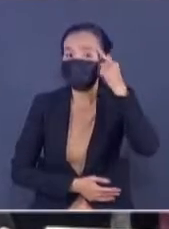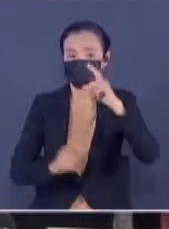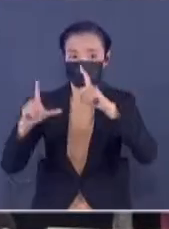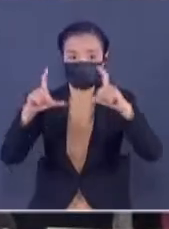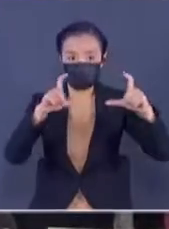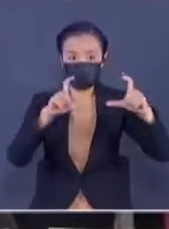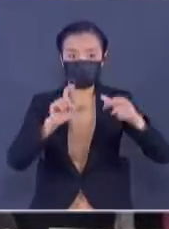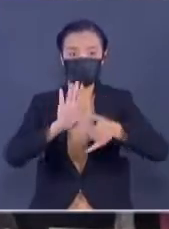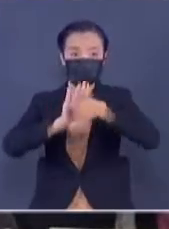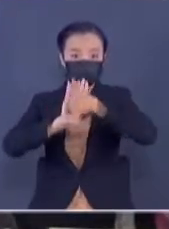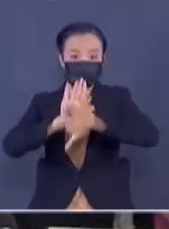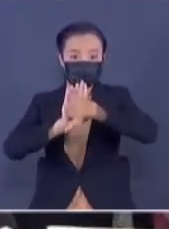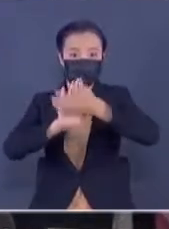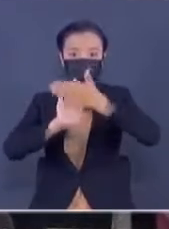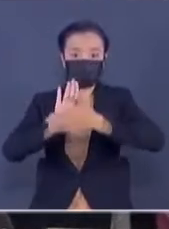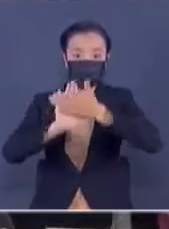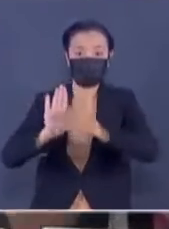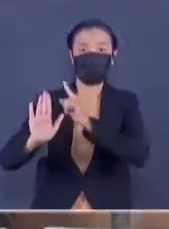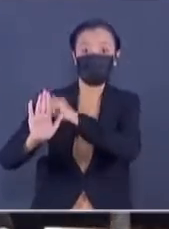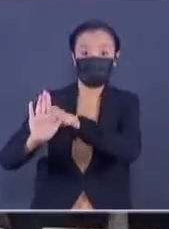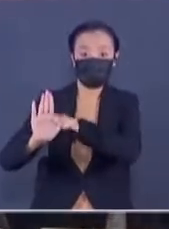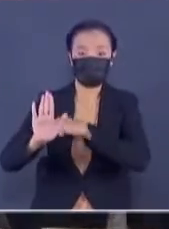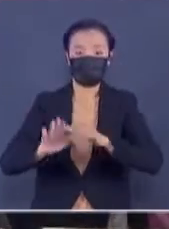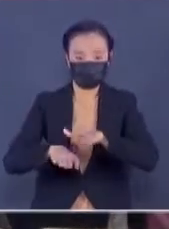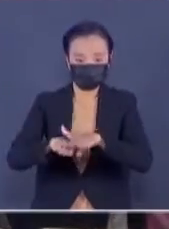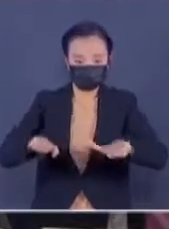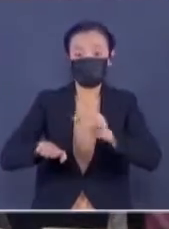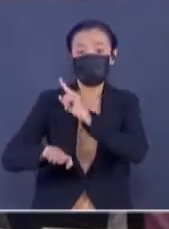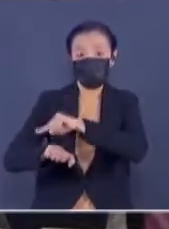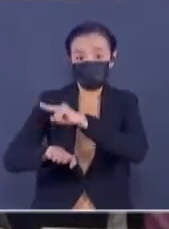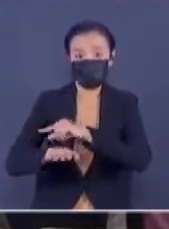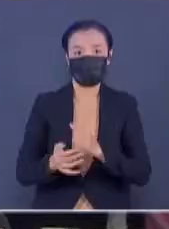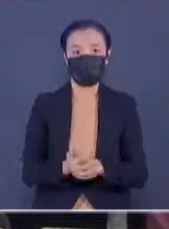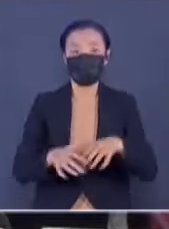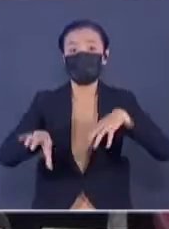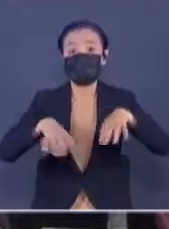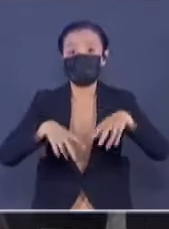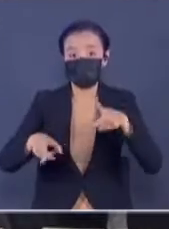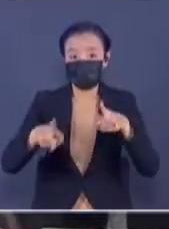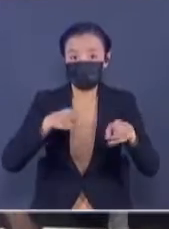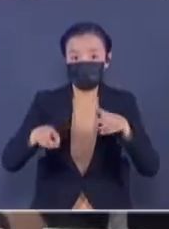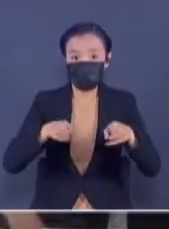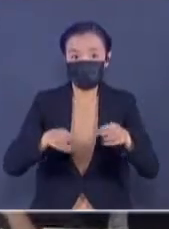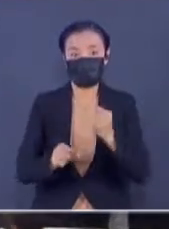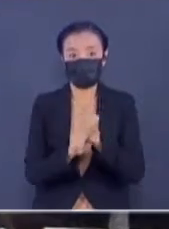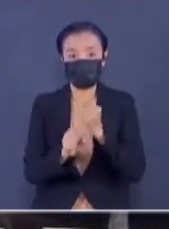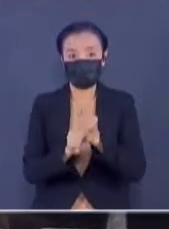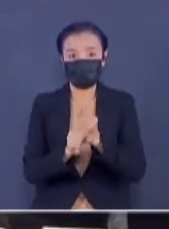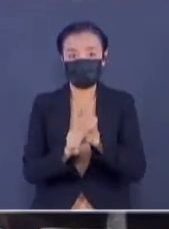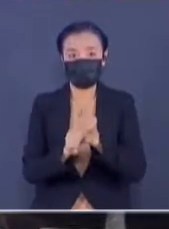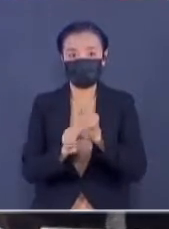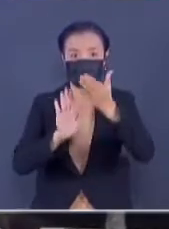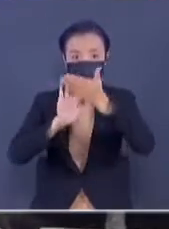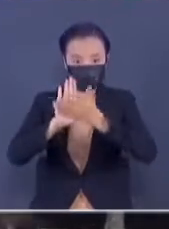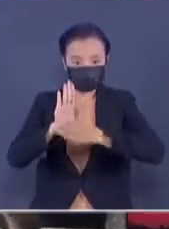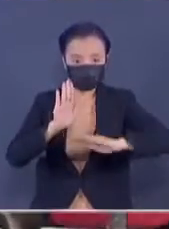มันก็ถ่ายอยู่ในฉากหลังสีขาวนะคะพื้นขาวส่วนแผนกกราฟิกดีไซน์เขาจะไปทำใส่